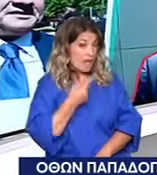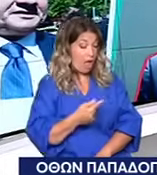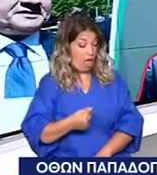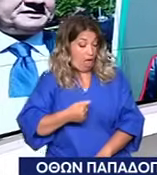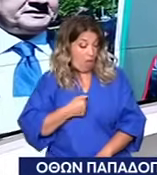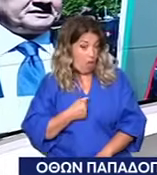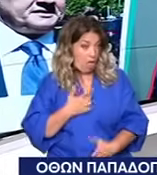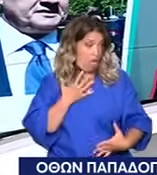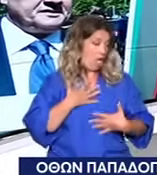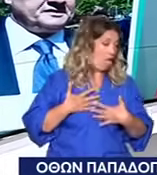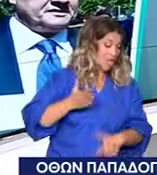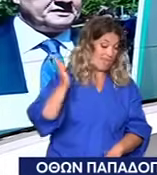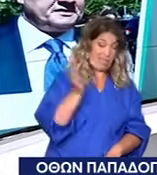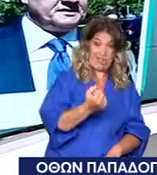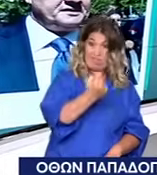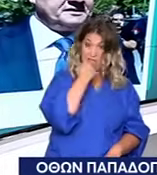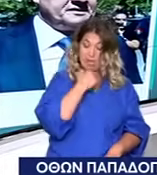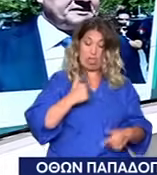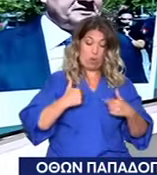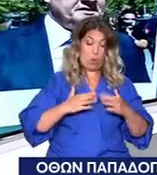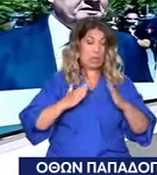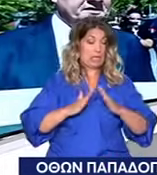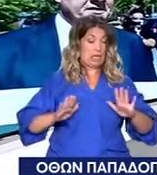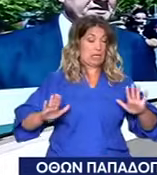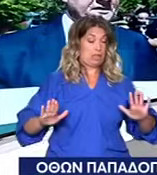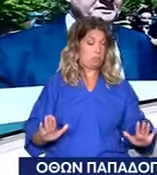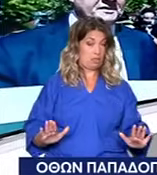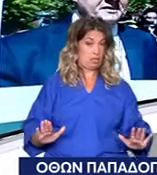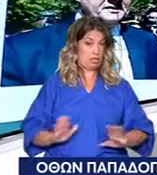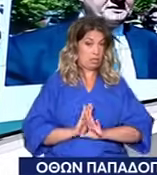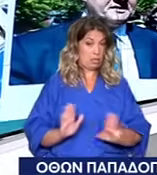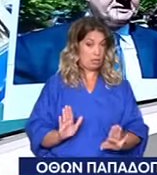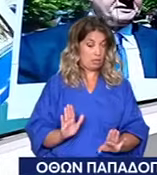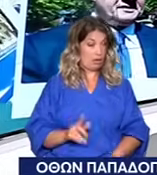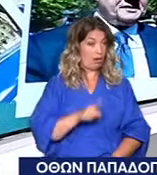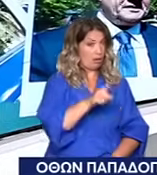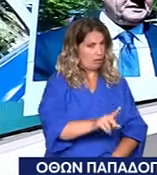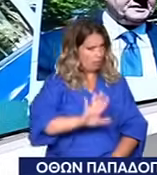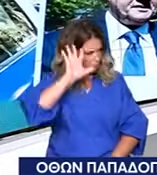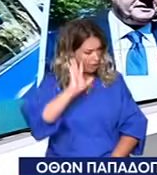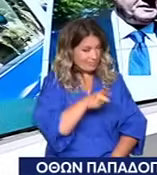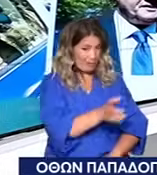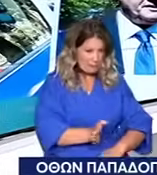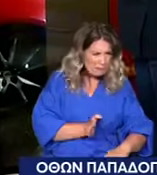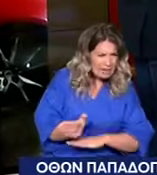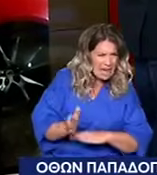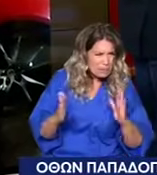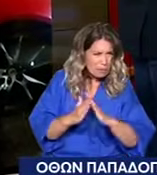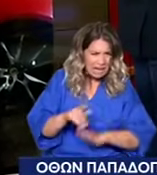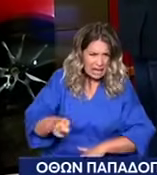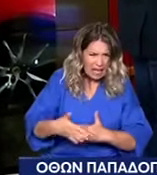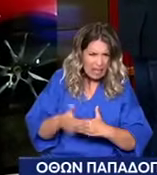στην κατάσταση που ήμουν και ήρθαν στο σπίτι, στείνοντας μου παγίδα και νόμιζαν ότι λείπω, γι' αυτό μπήκαν με το κλειδί. Γιατί αν ήθελαν κάτι